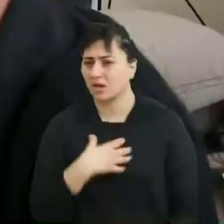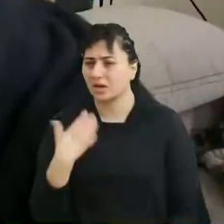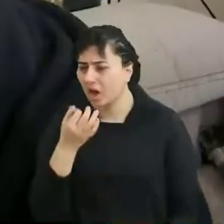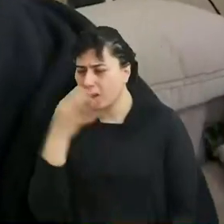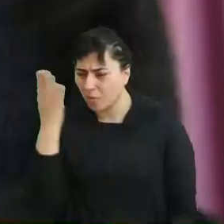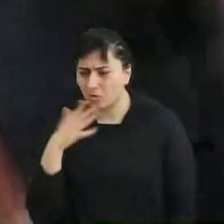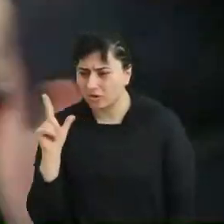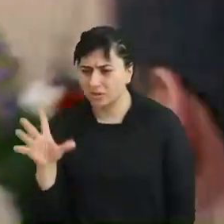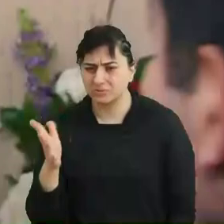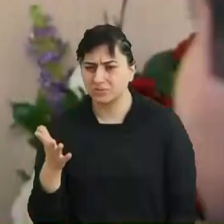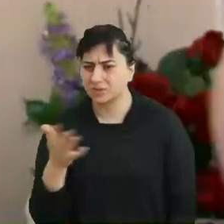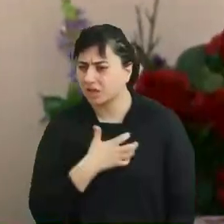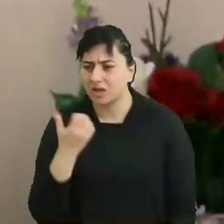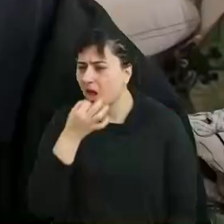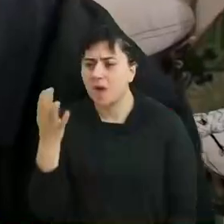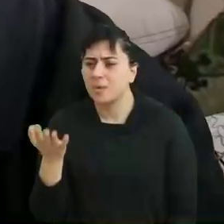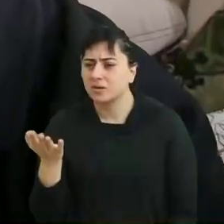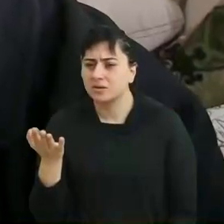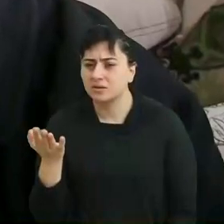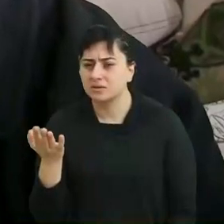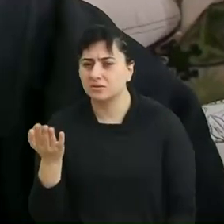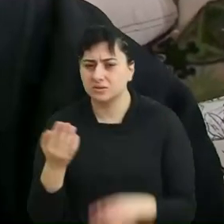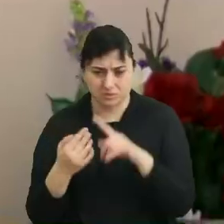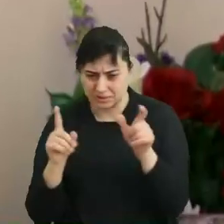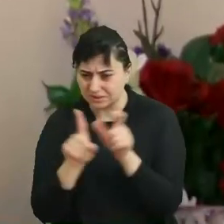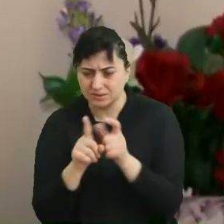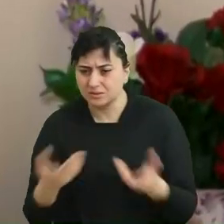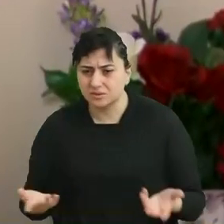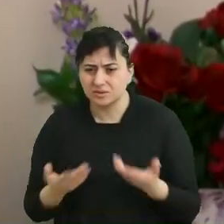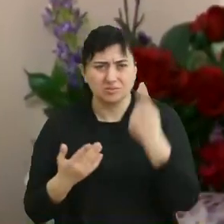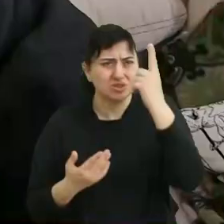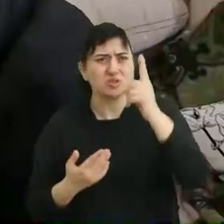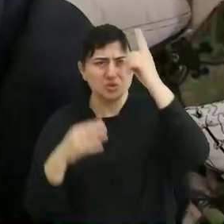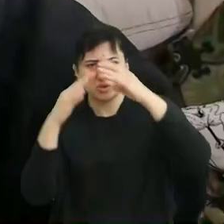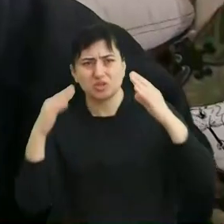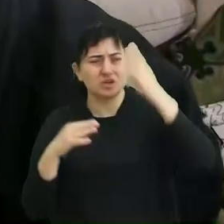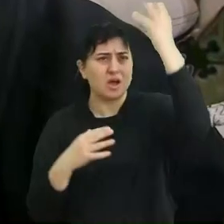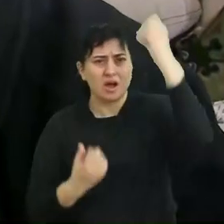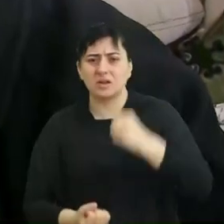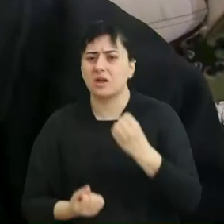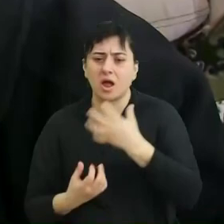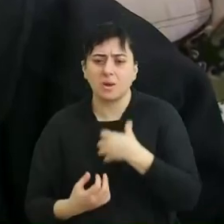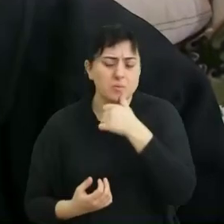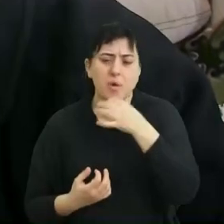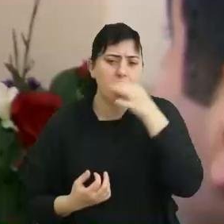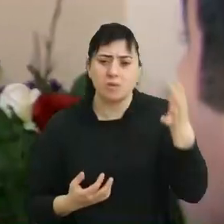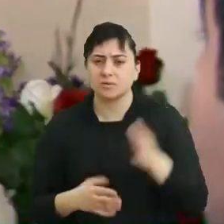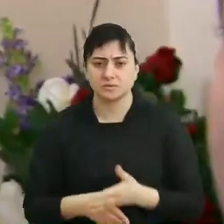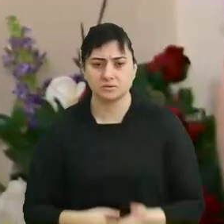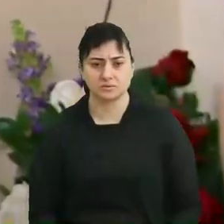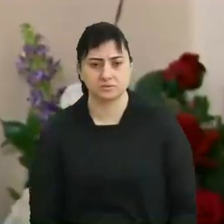haber veriyorsun annene? Ne haberini veriyorsun? Sanki Himalayalara çıkacak. Ya şurada çatıya çıkacaksın oğlum. Ananla babanla niye